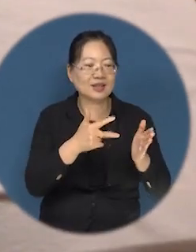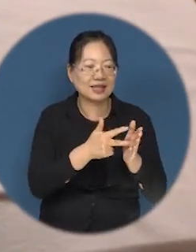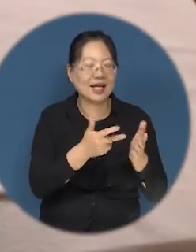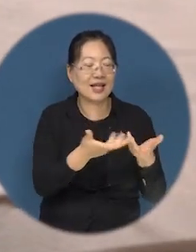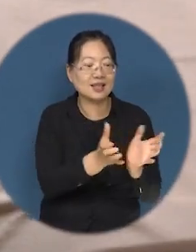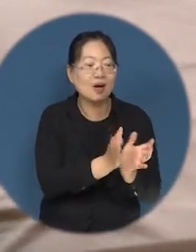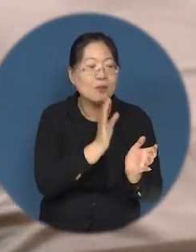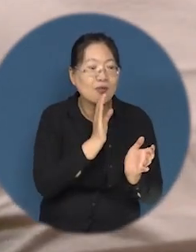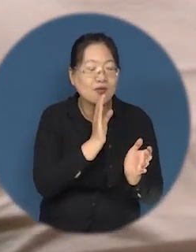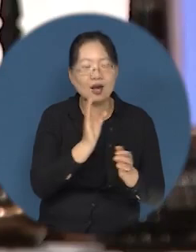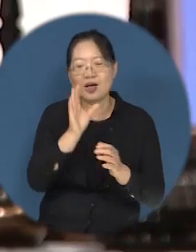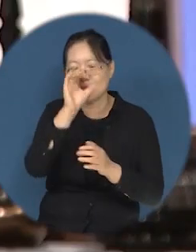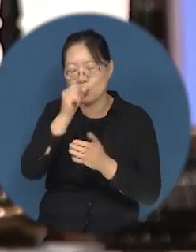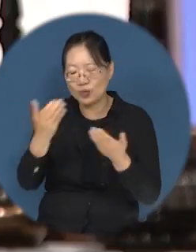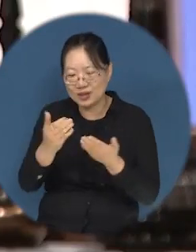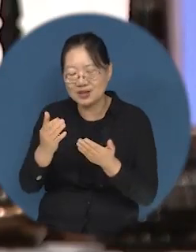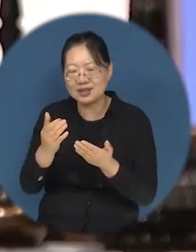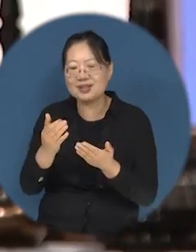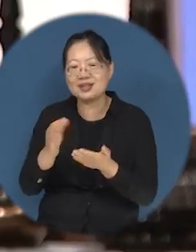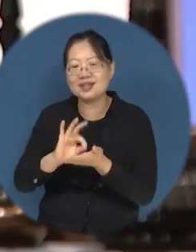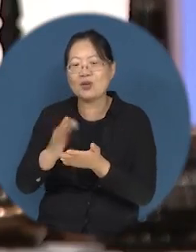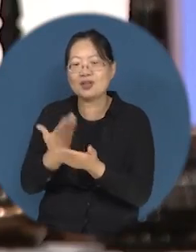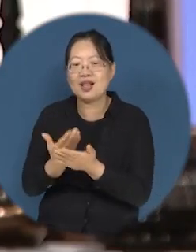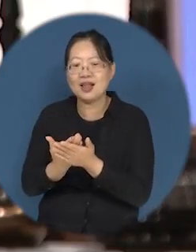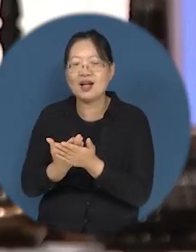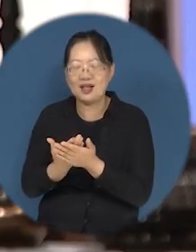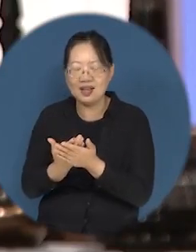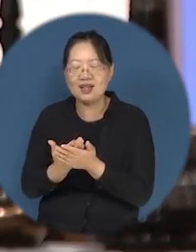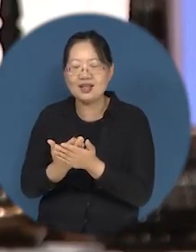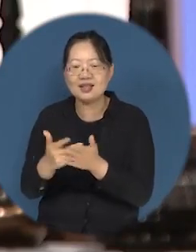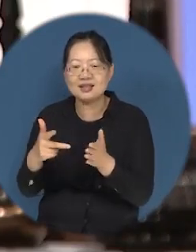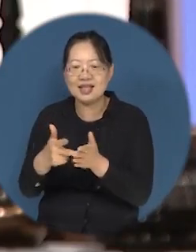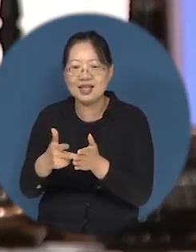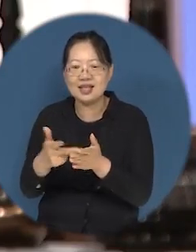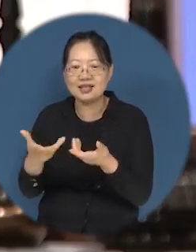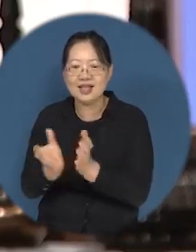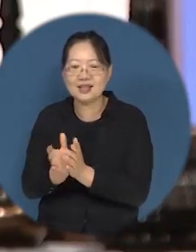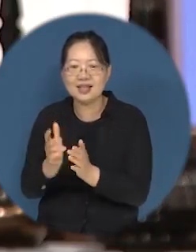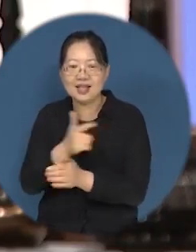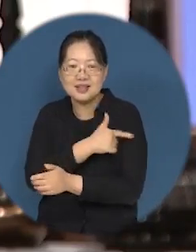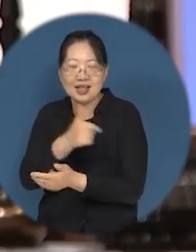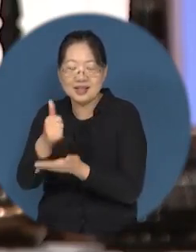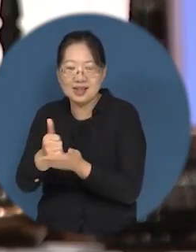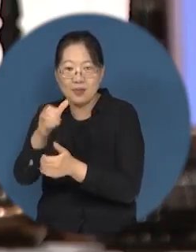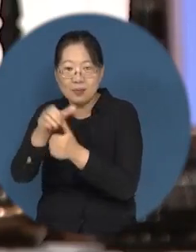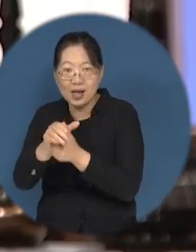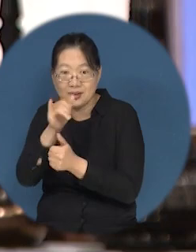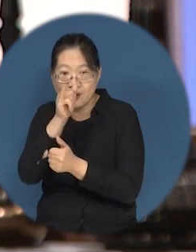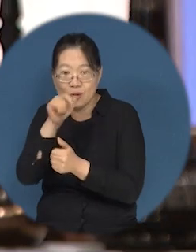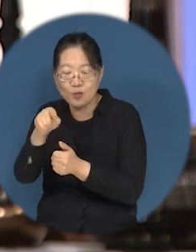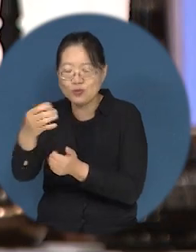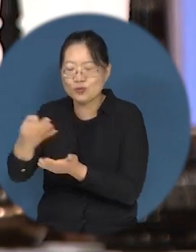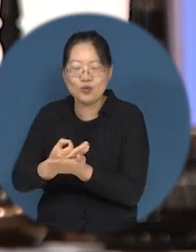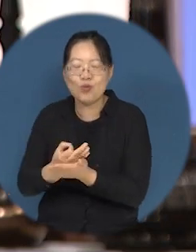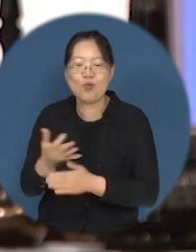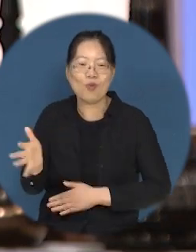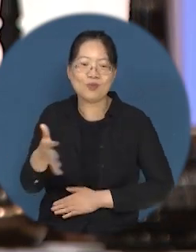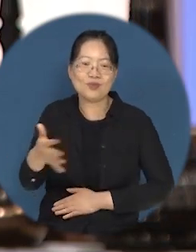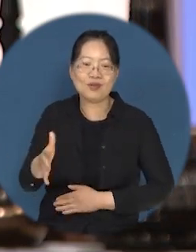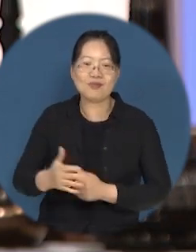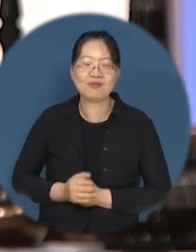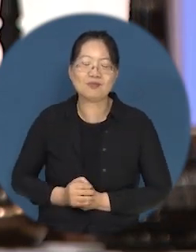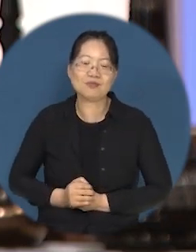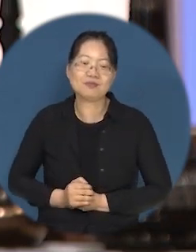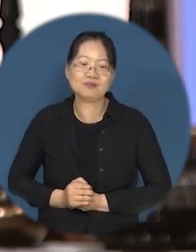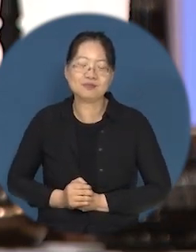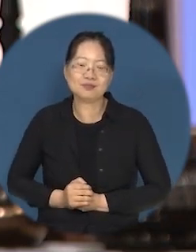좋은 일에 써달라라고 하는 그 재단에 제가 이제 이사장을 맡고 있는데 오. 거기도 제가 이제 무보수예요. 예, 예. 예.